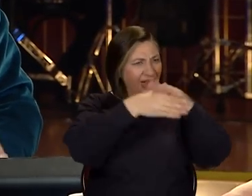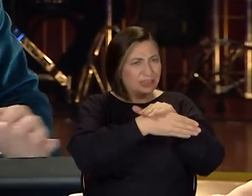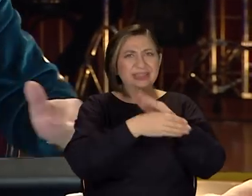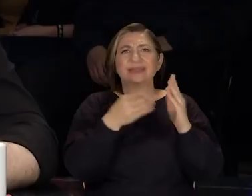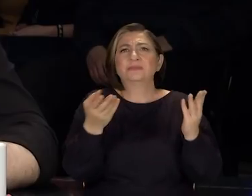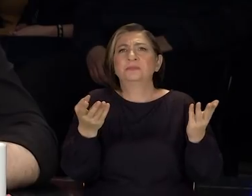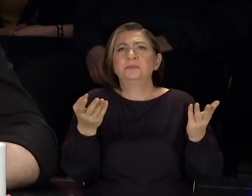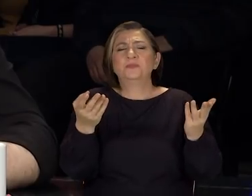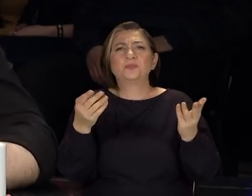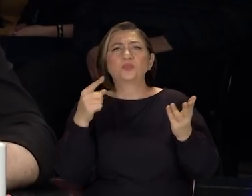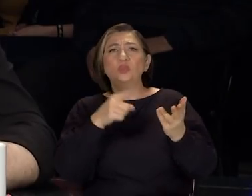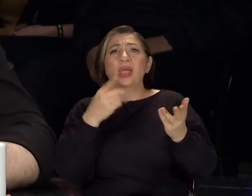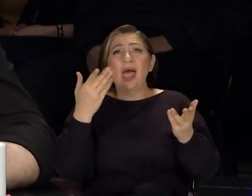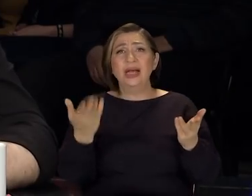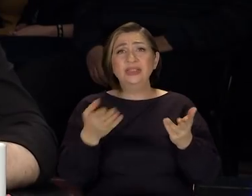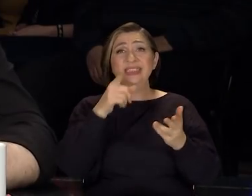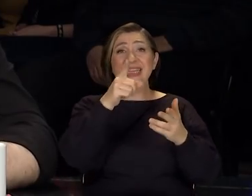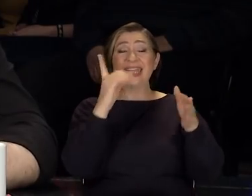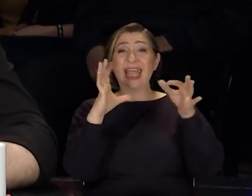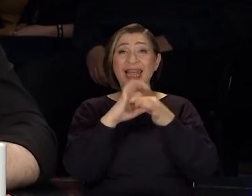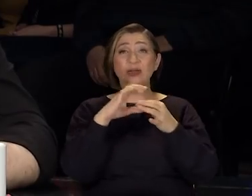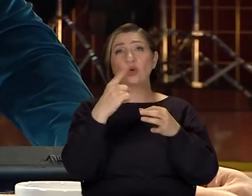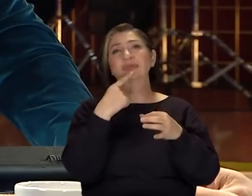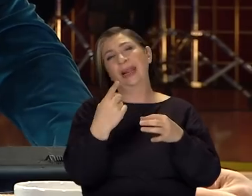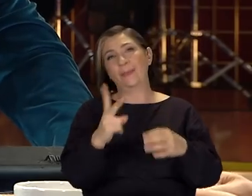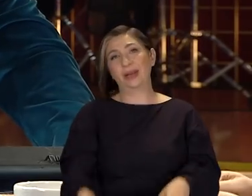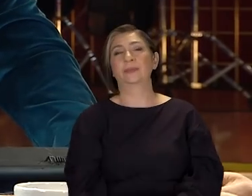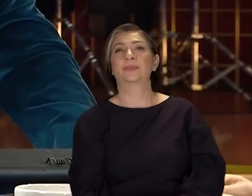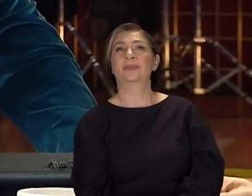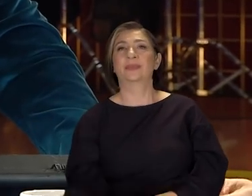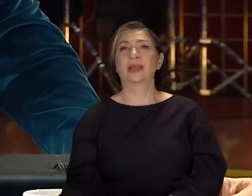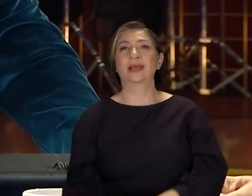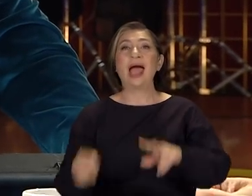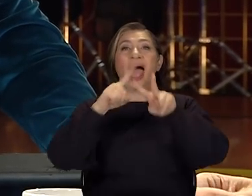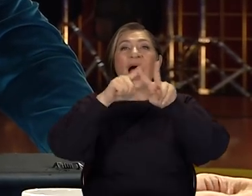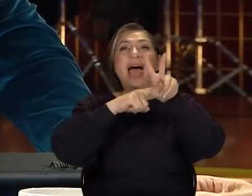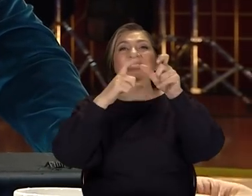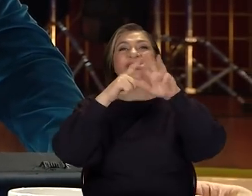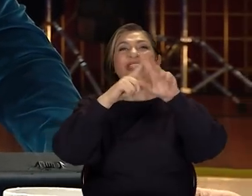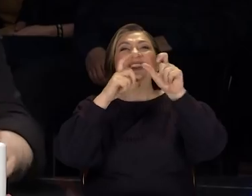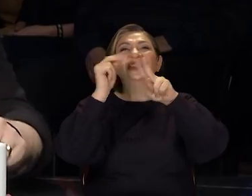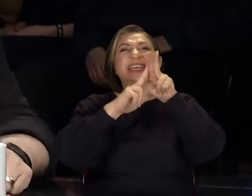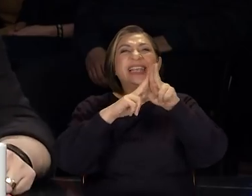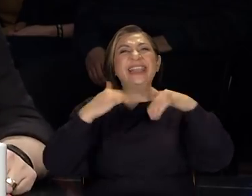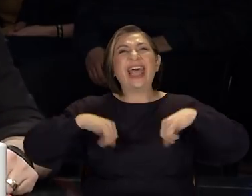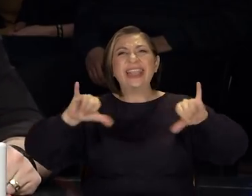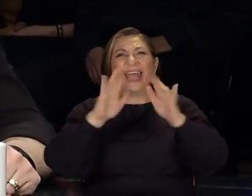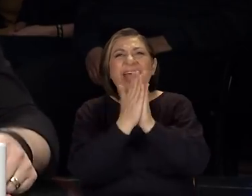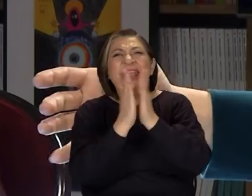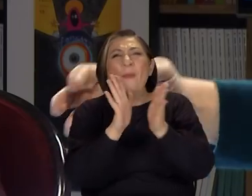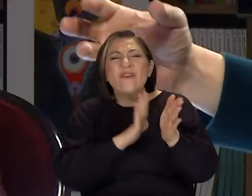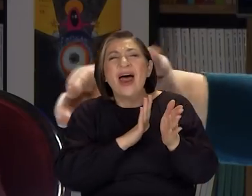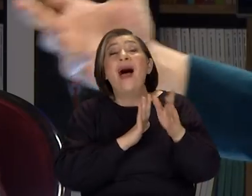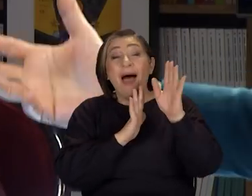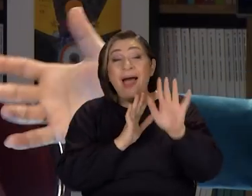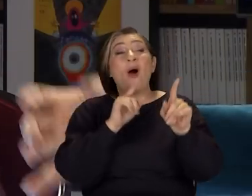Evet. Yani bu ancak seninle ilgili şöyle söylenebilir. Mesela Ayşecik tatilde var ya. Yani Ayşecik tatildenin